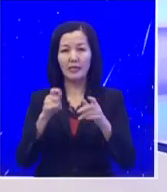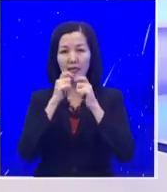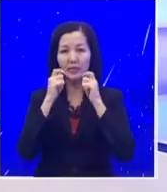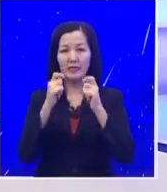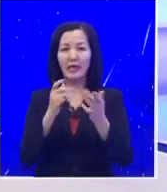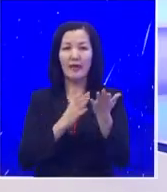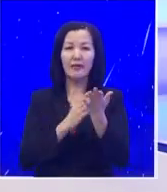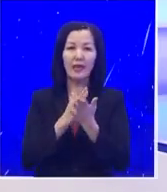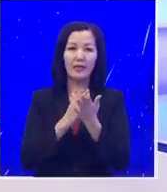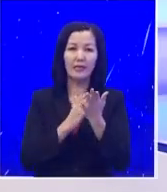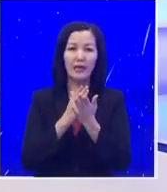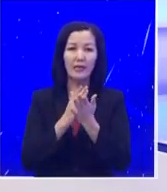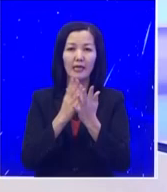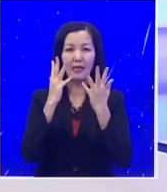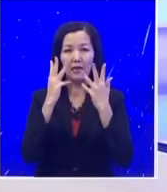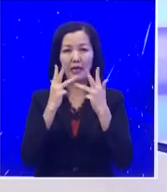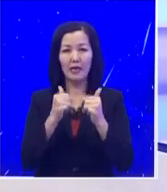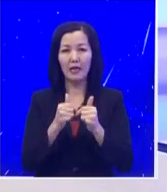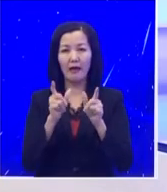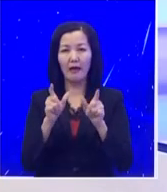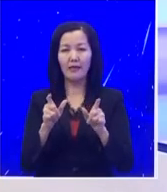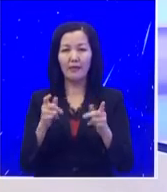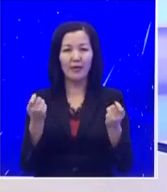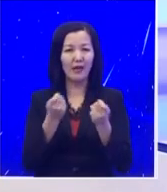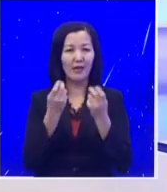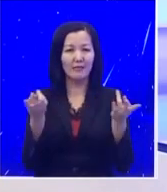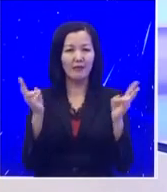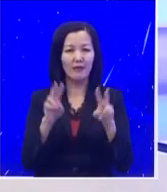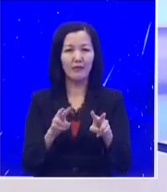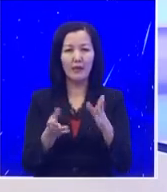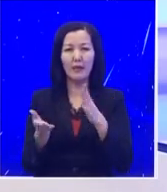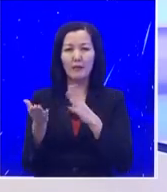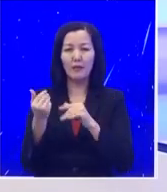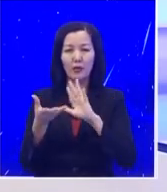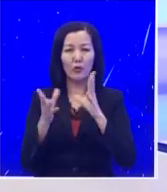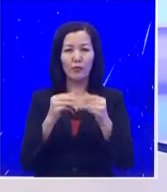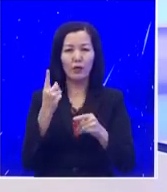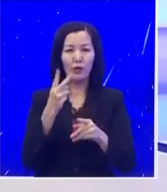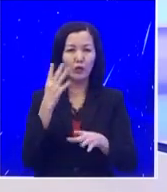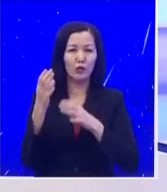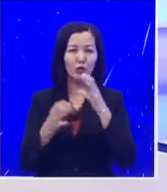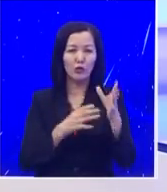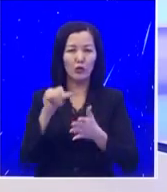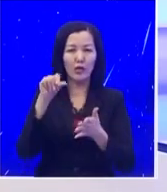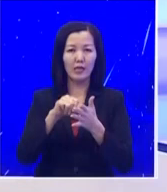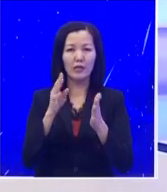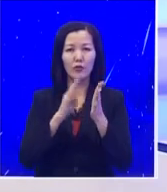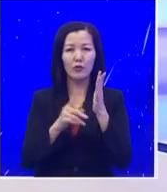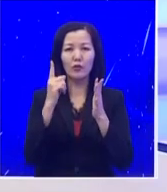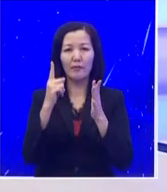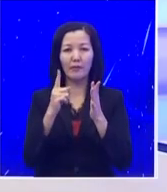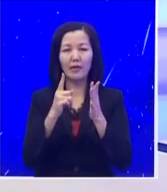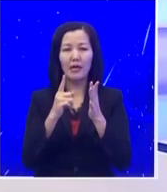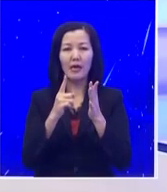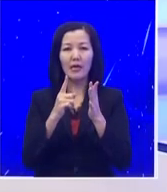Азаттық сыйлаған ардагерлер қатары жыл сайын азайып барады. Былтыр облыс бойынша екінші дүниежүзілік соғысқа қатысқан 91 майдангер